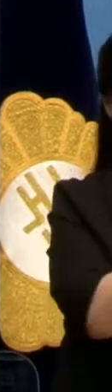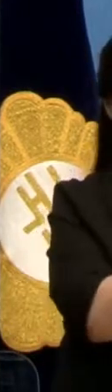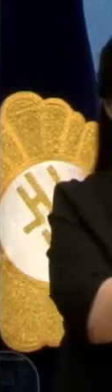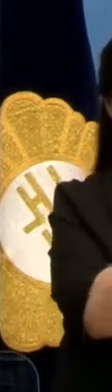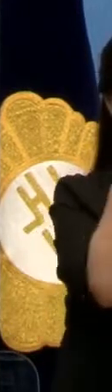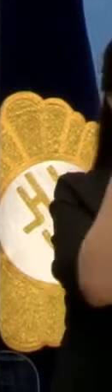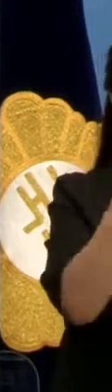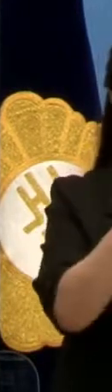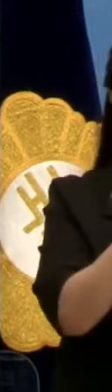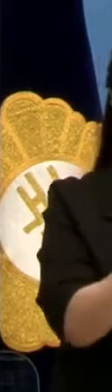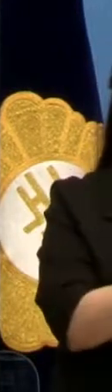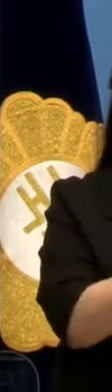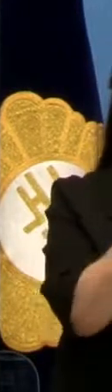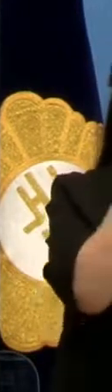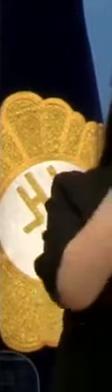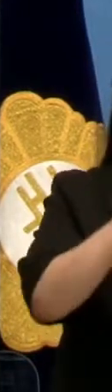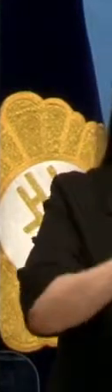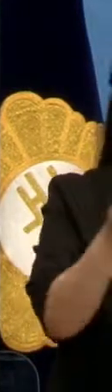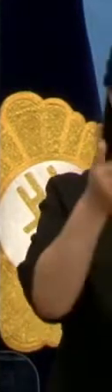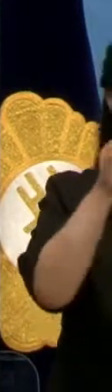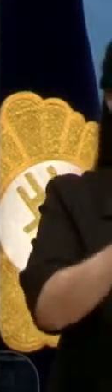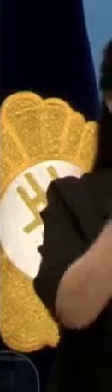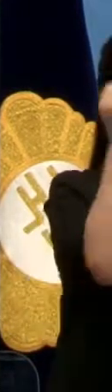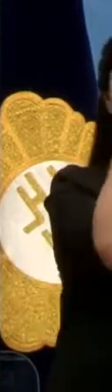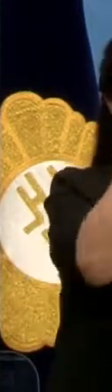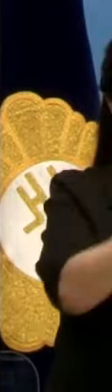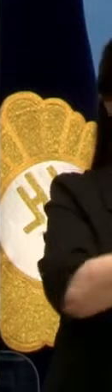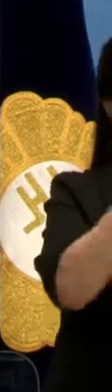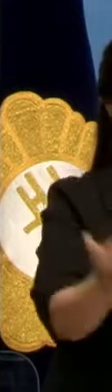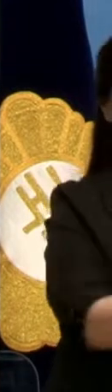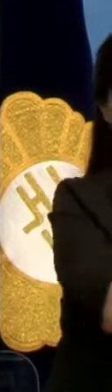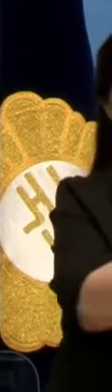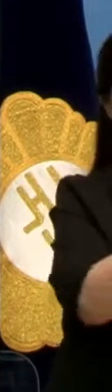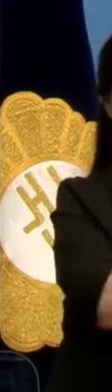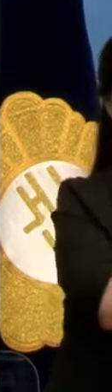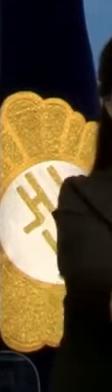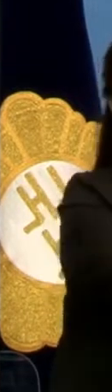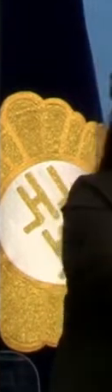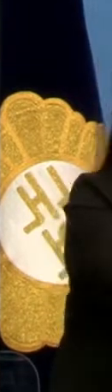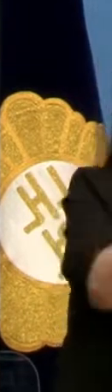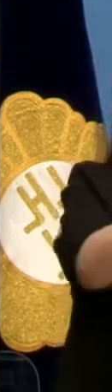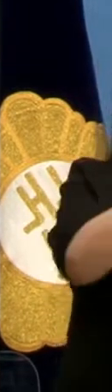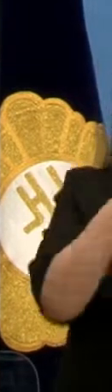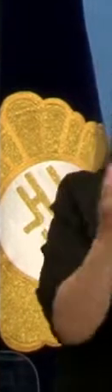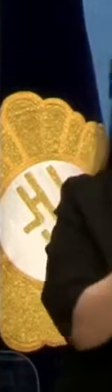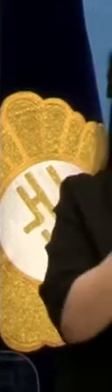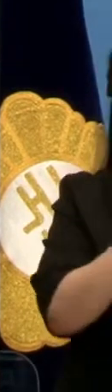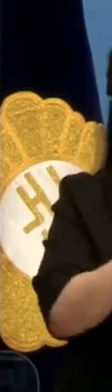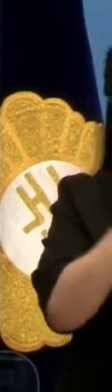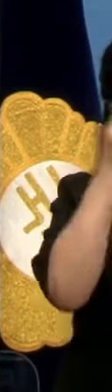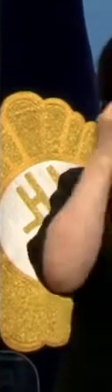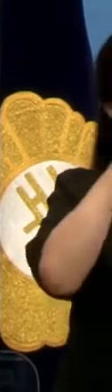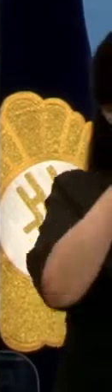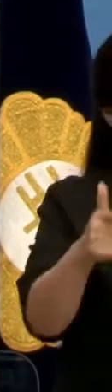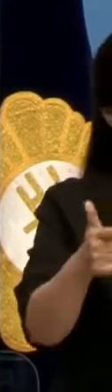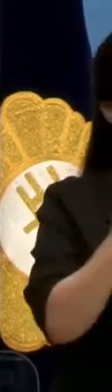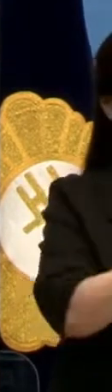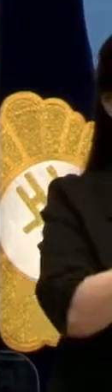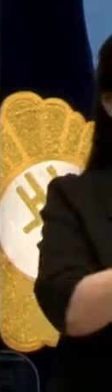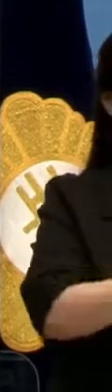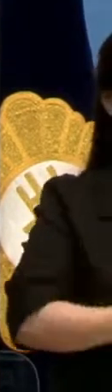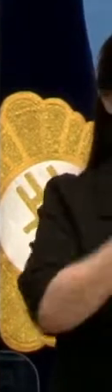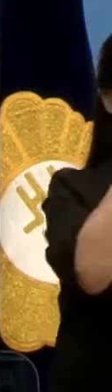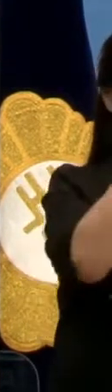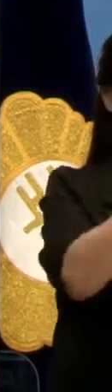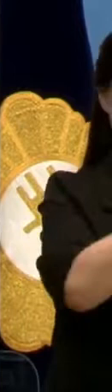있는 기본소득의 동지이기도 하지만 기본소득 실현의 시기와 도입 방식에 대한 이견도 있습니다. 기본소득